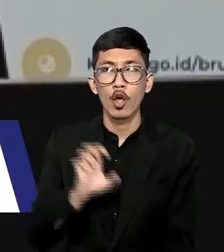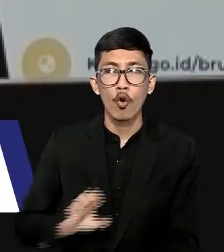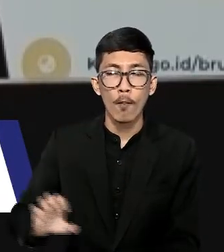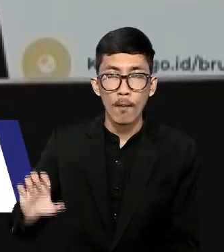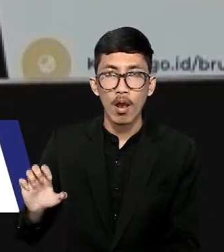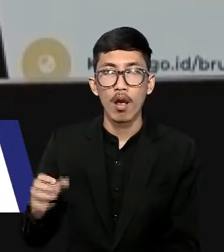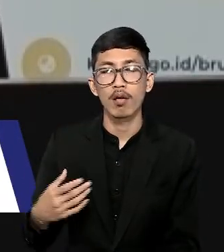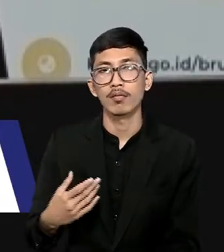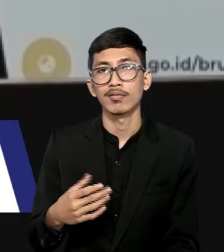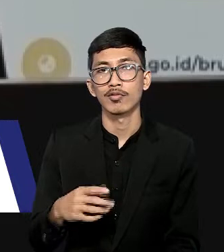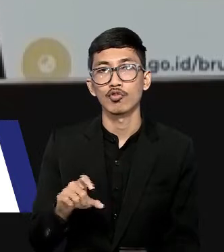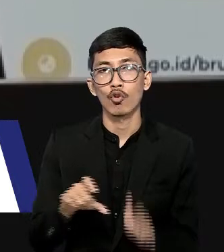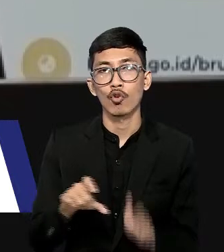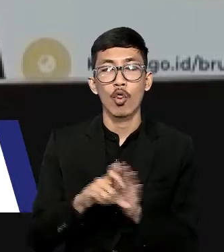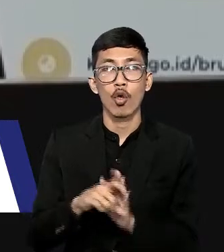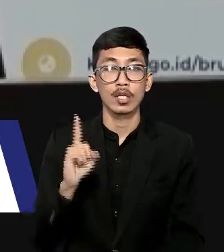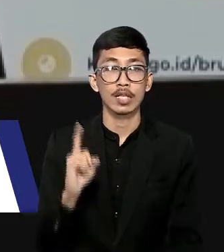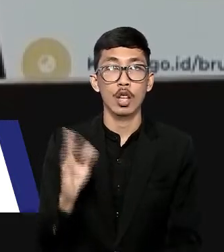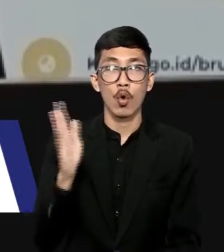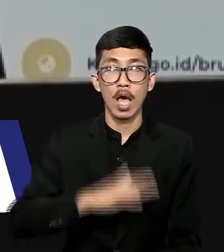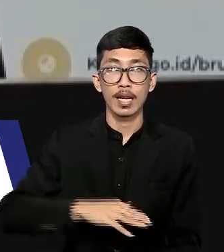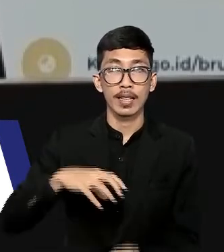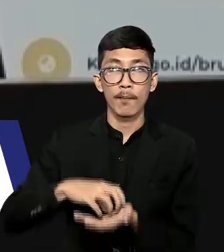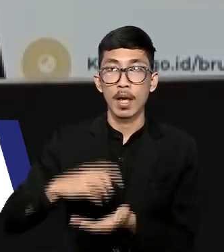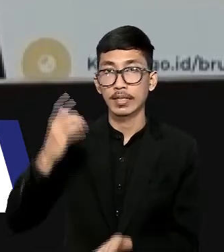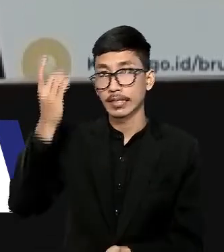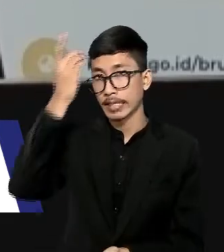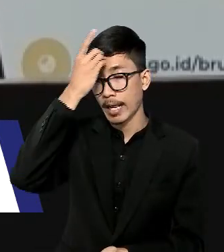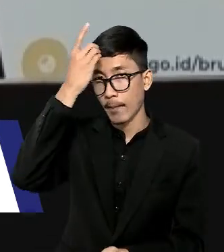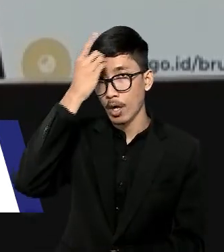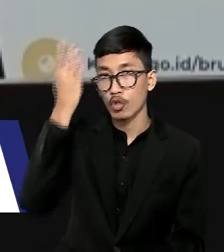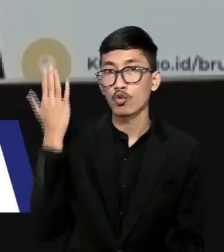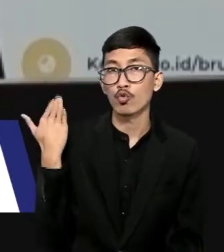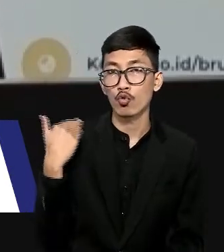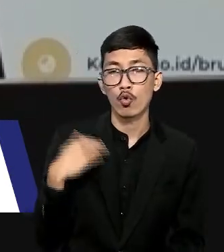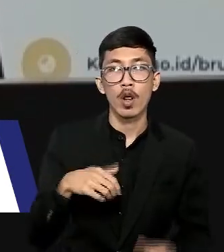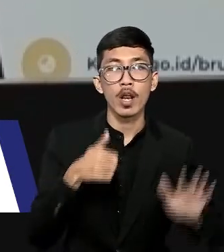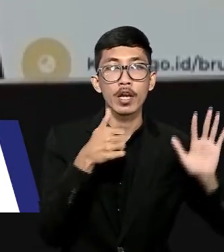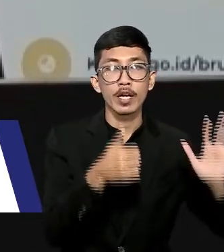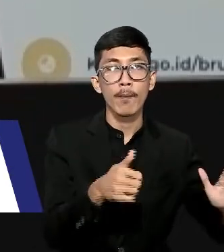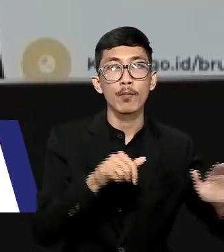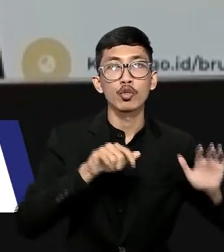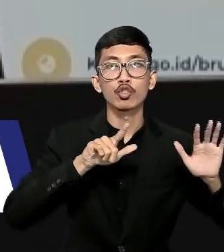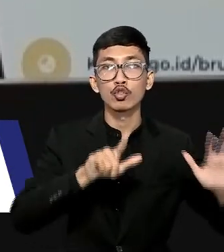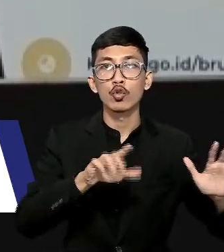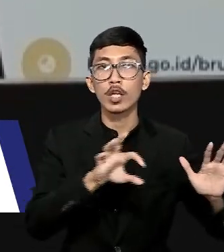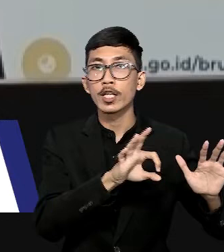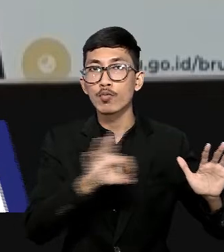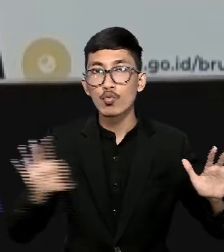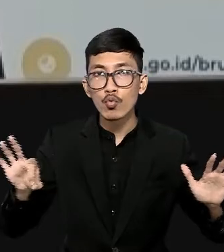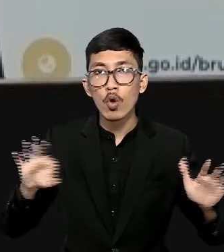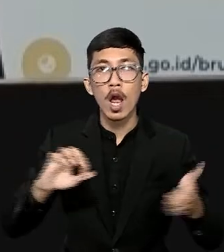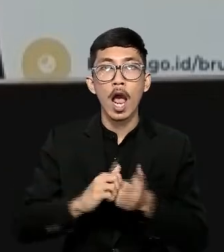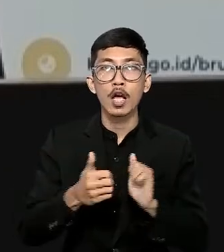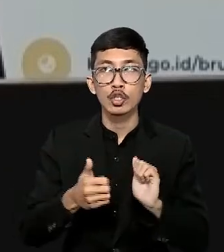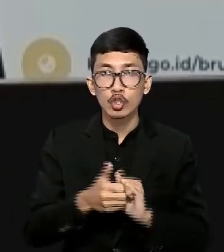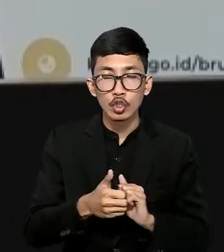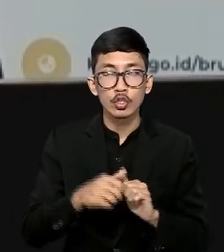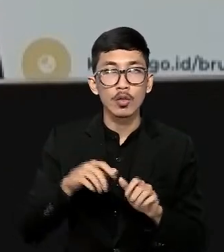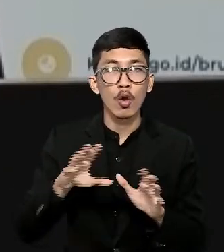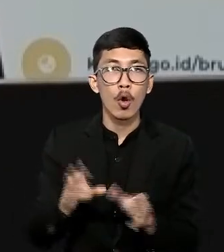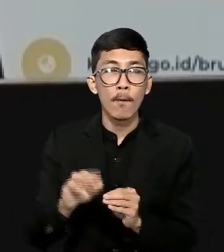seperti perhari di Jerman itu kemarin tertinggi 67184 khusus dengan